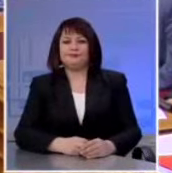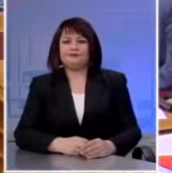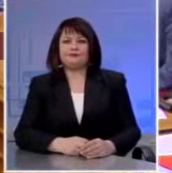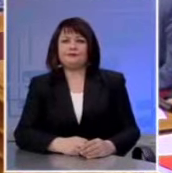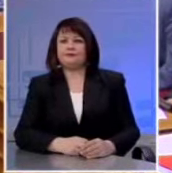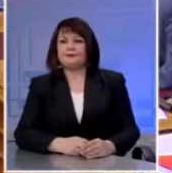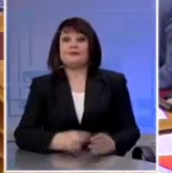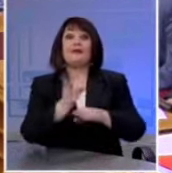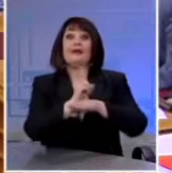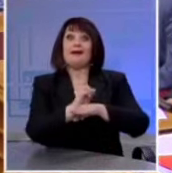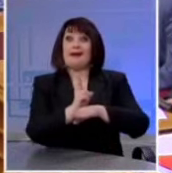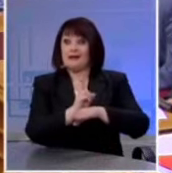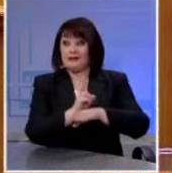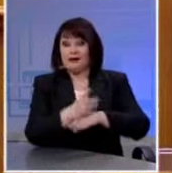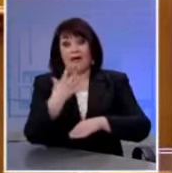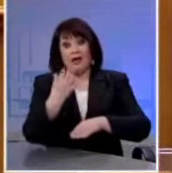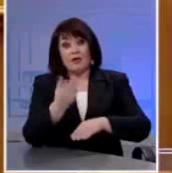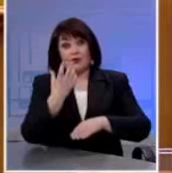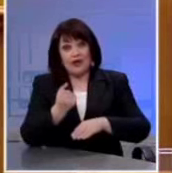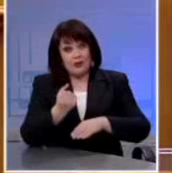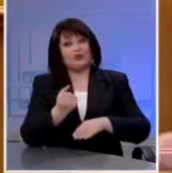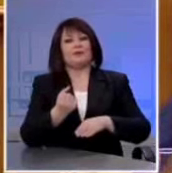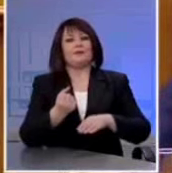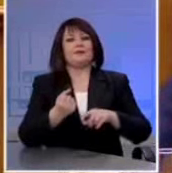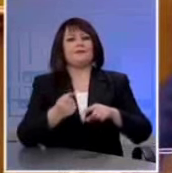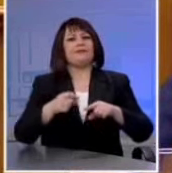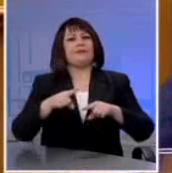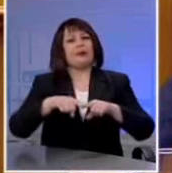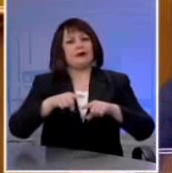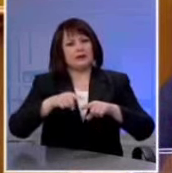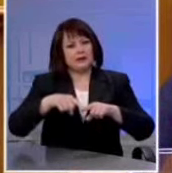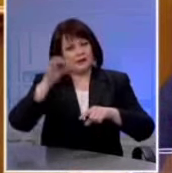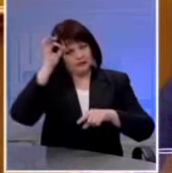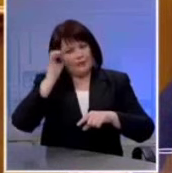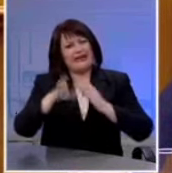Σύμφωνα με έγγραφα που έχουν στην κατοχή τους οι ελληνικές αρχές, διαβάσαμε σήμερα